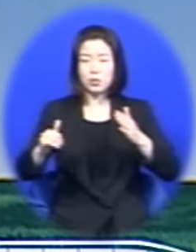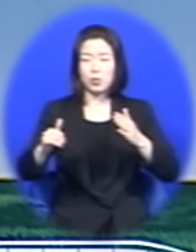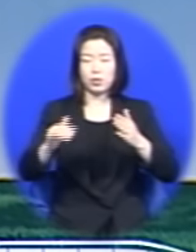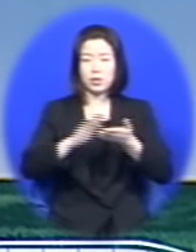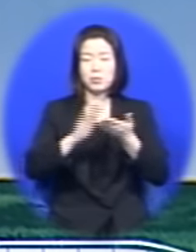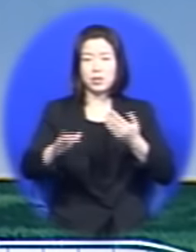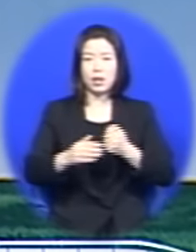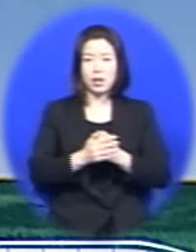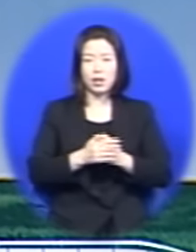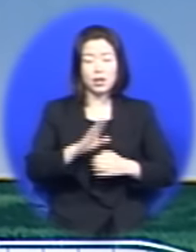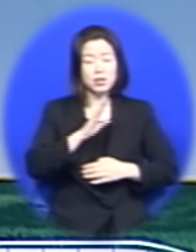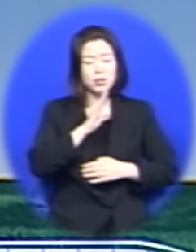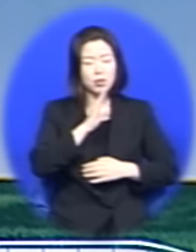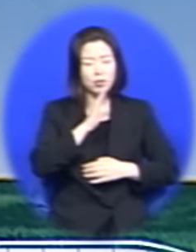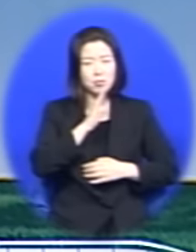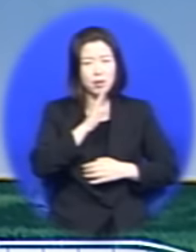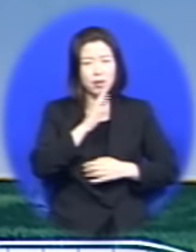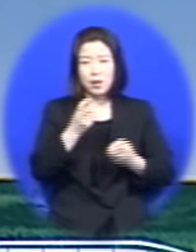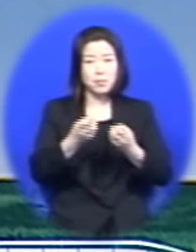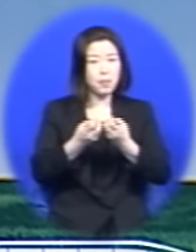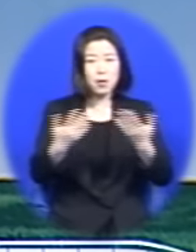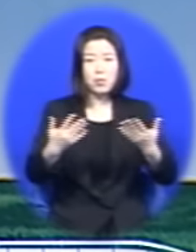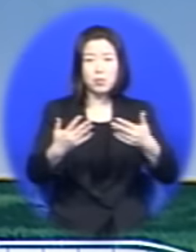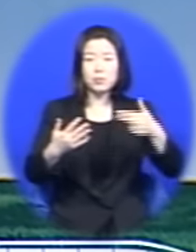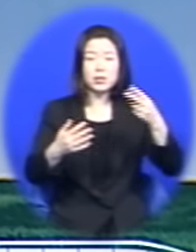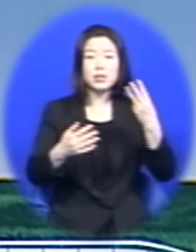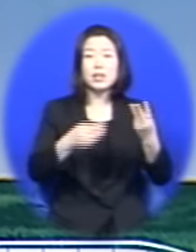정말 대체가 안 서는 삼촌도 있잖아요.